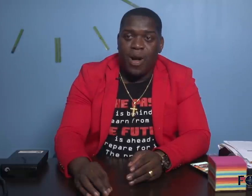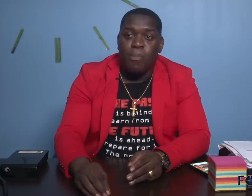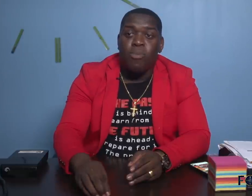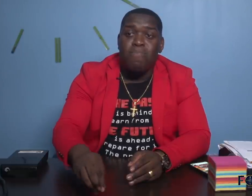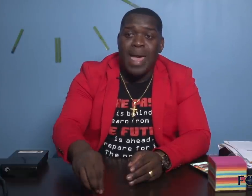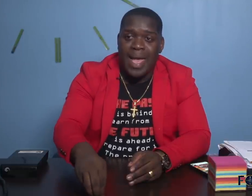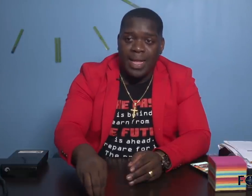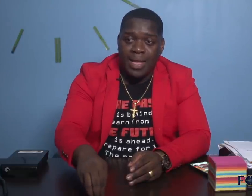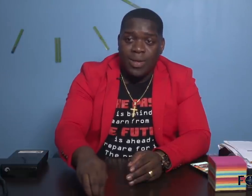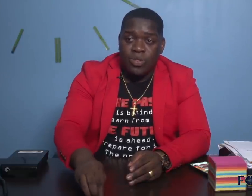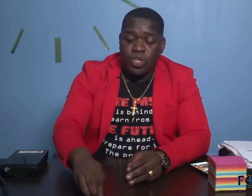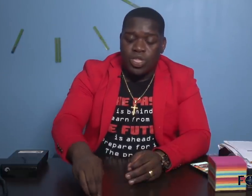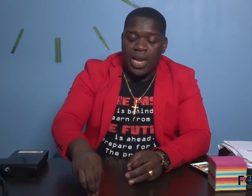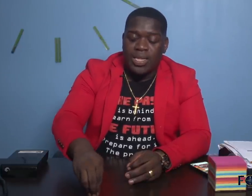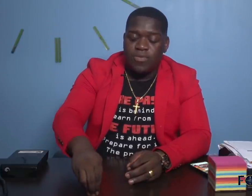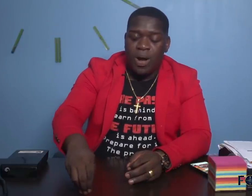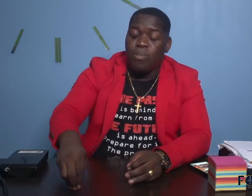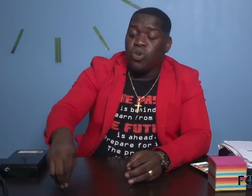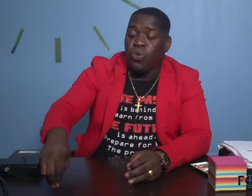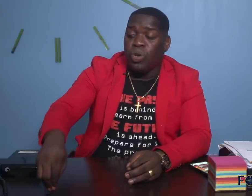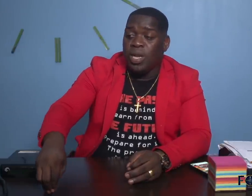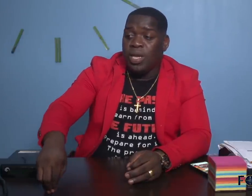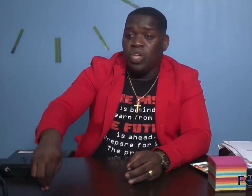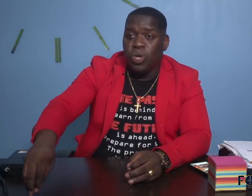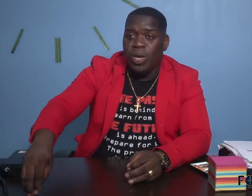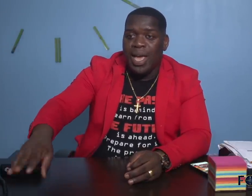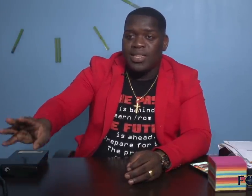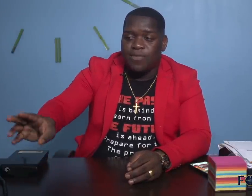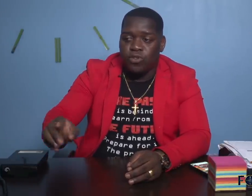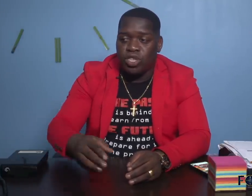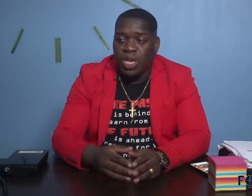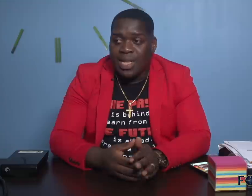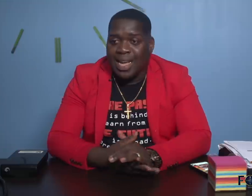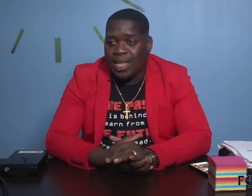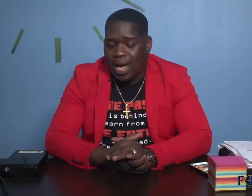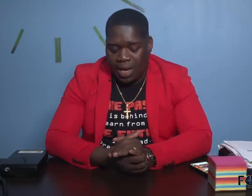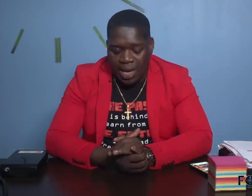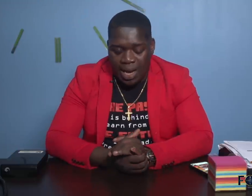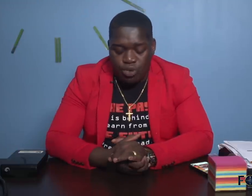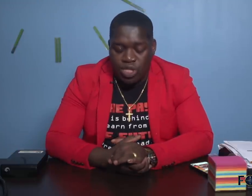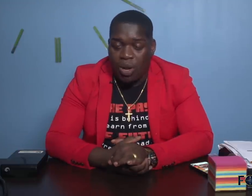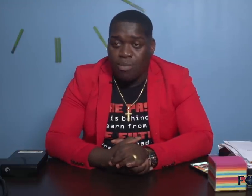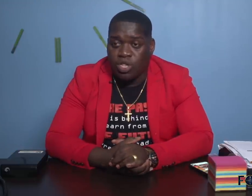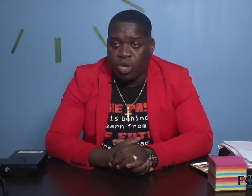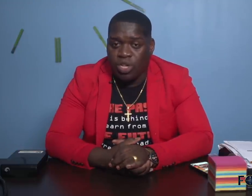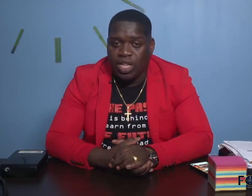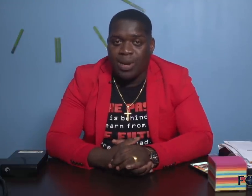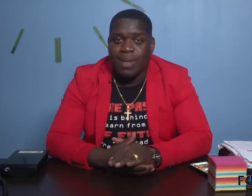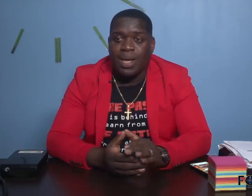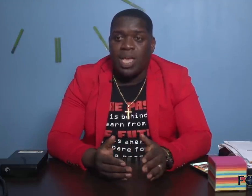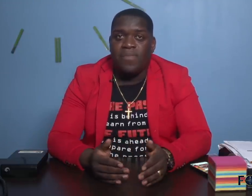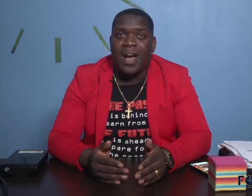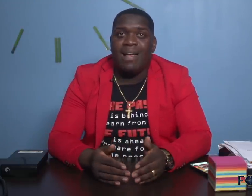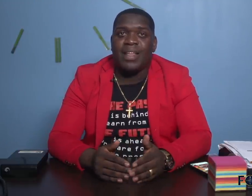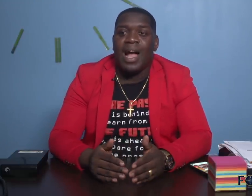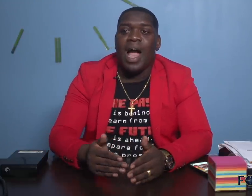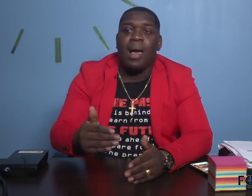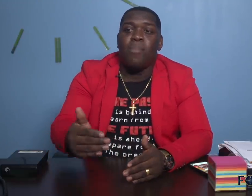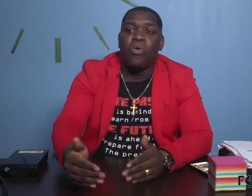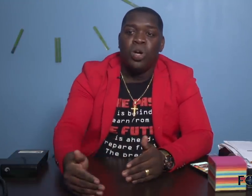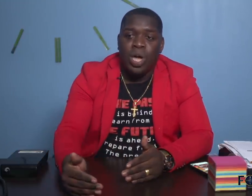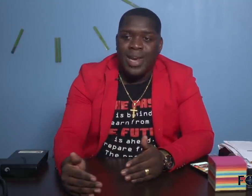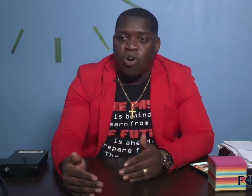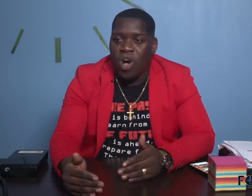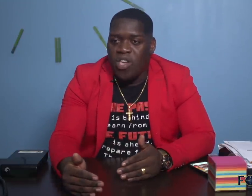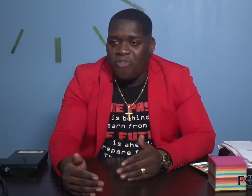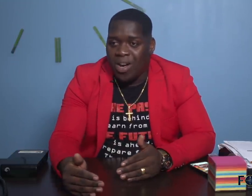Na voor amon mei. Dus ten aanzien van amu juli enzovoorts, dat die regering moest steken besluiten. Want die geven aan dat